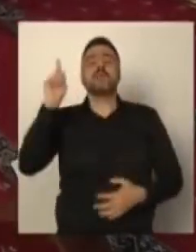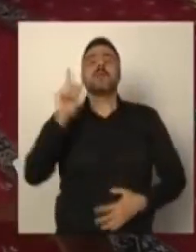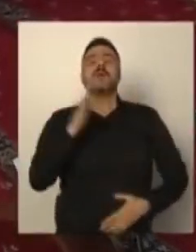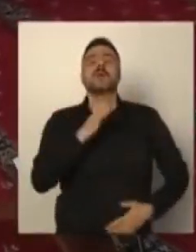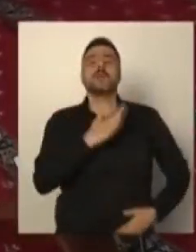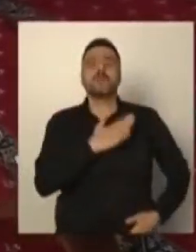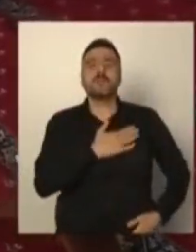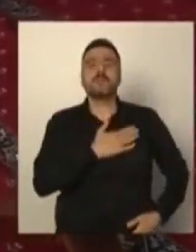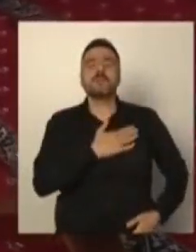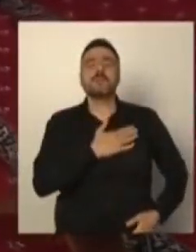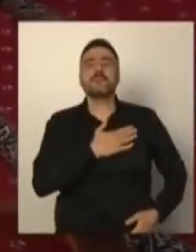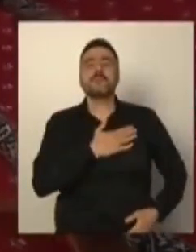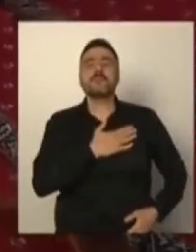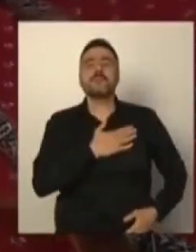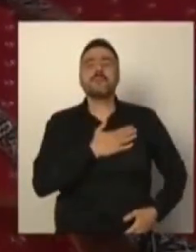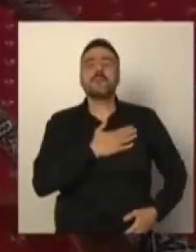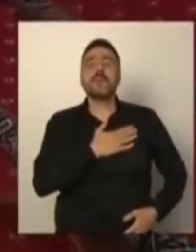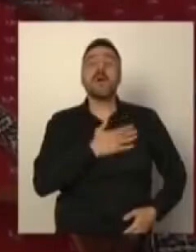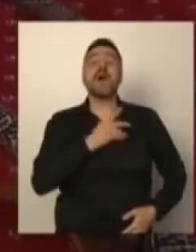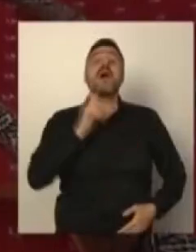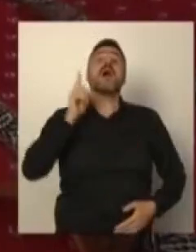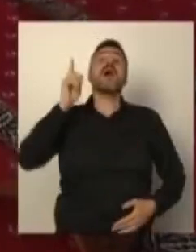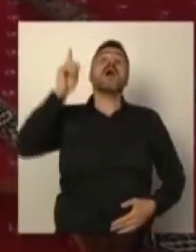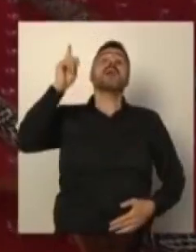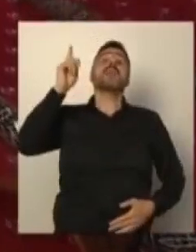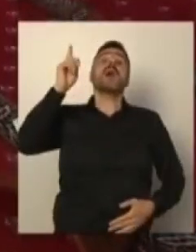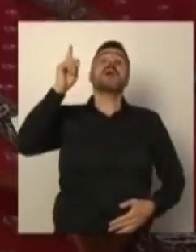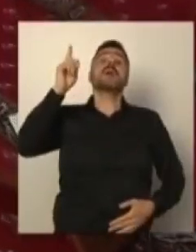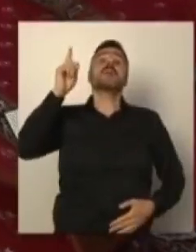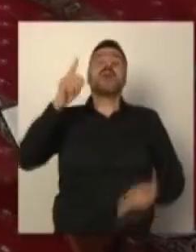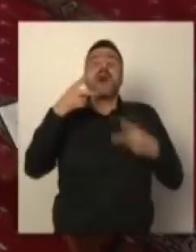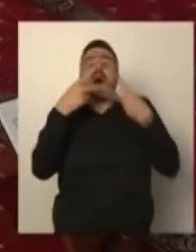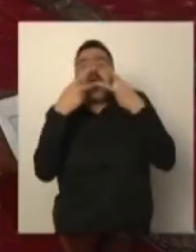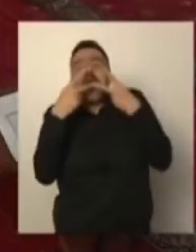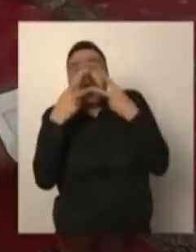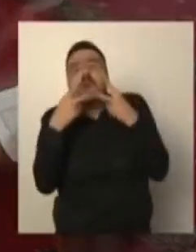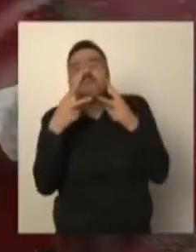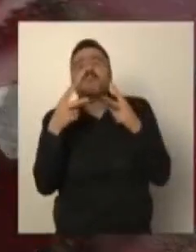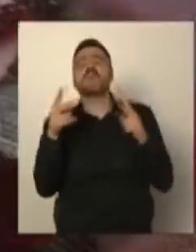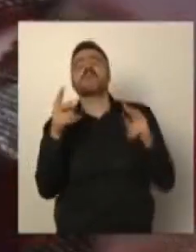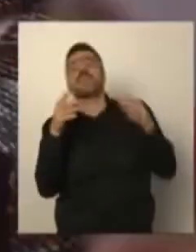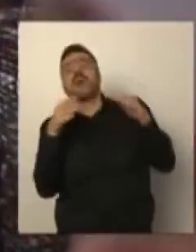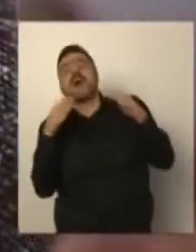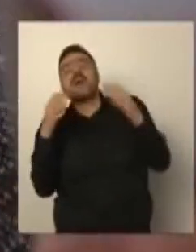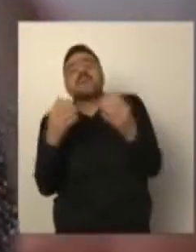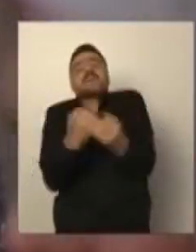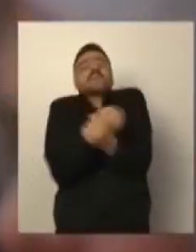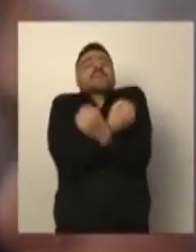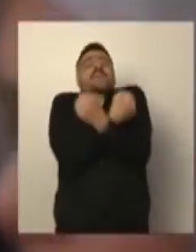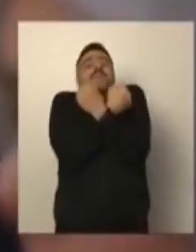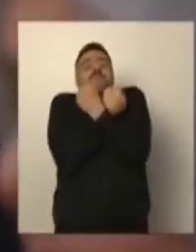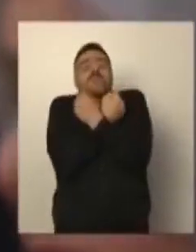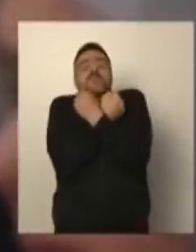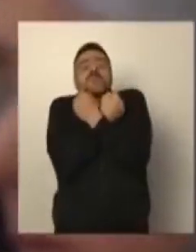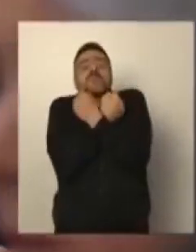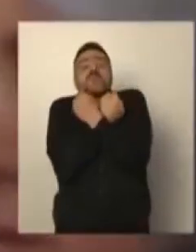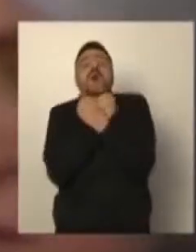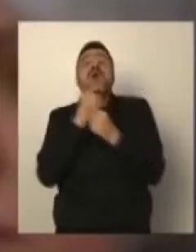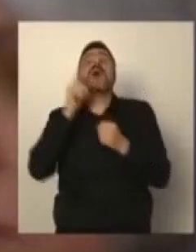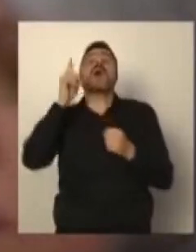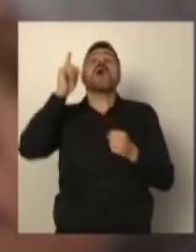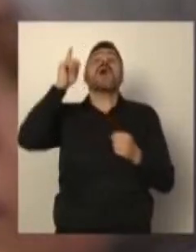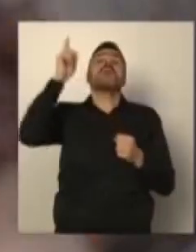Allah'ım, öfkenden rızana, cezandan affına sığınıyoruz. Senden başka